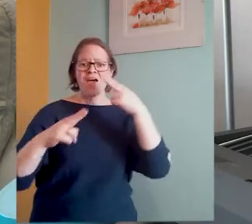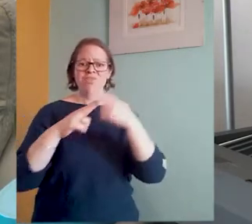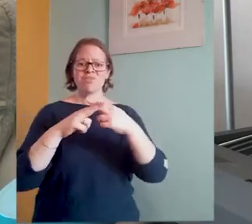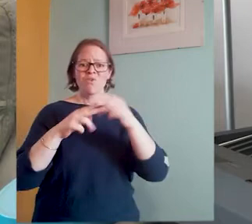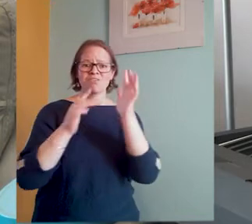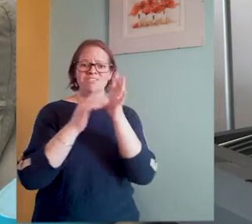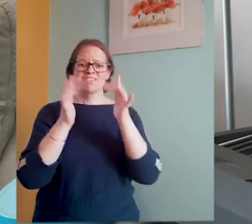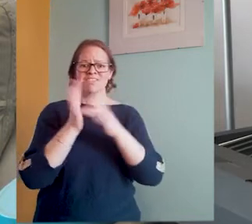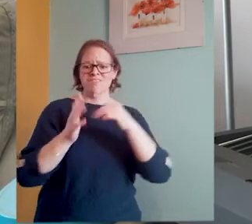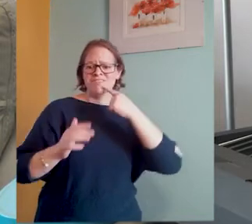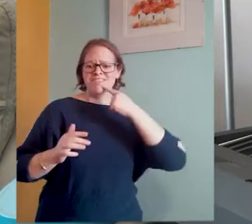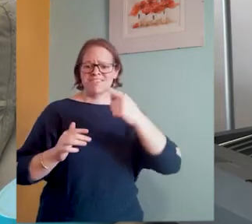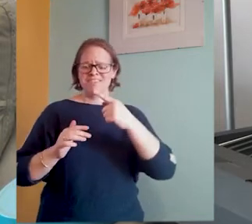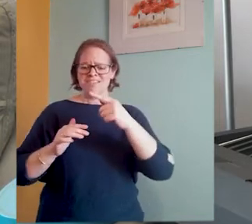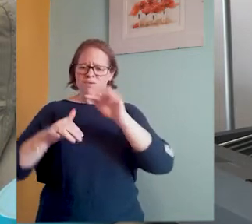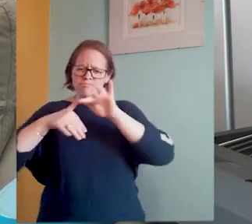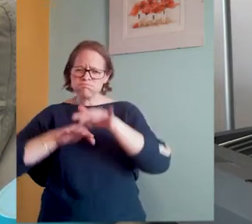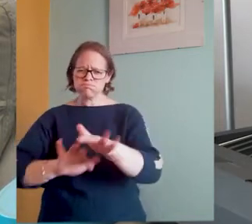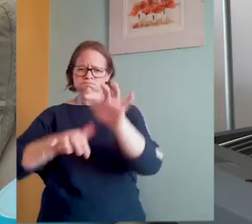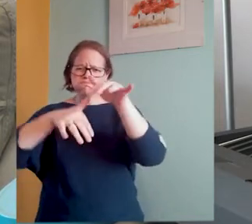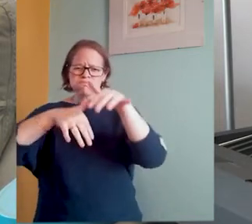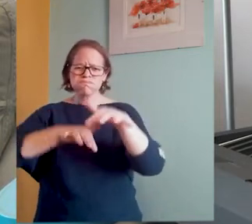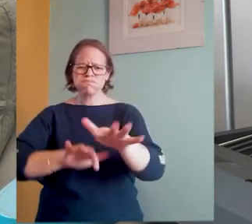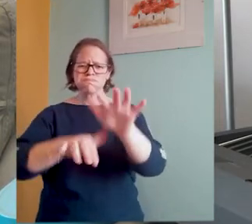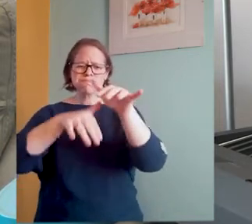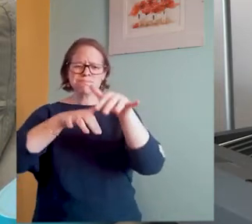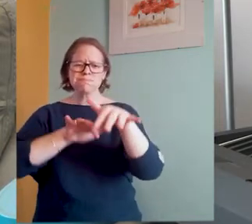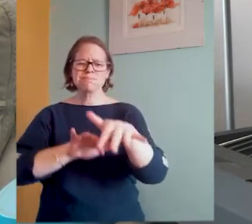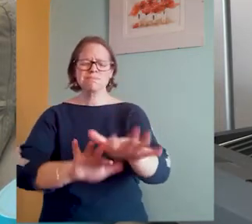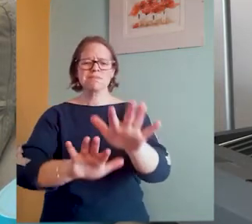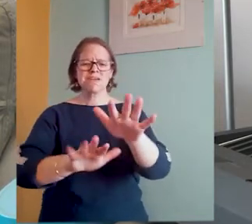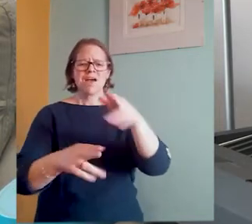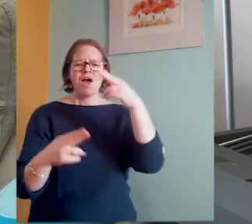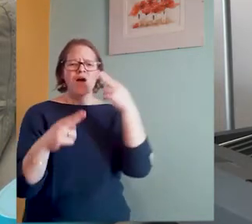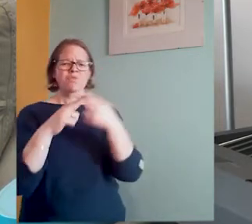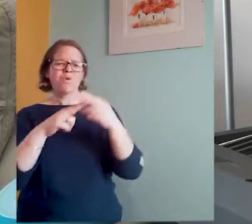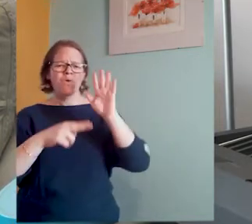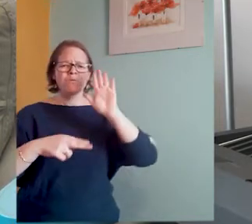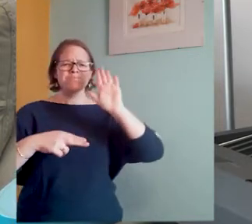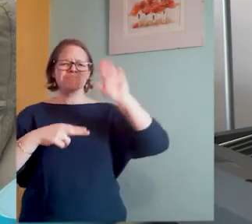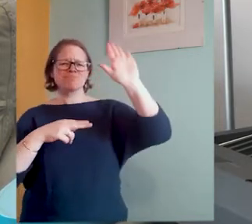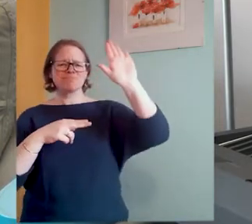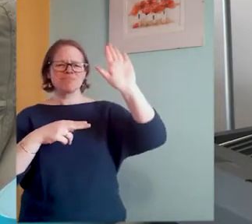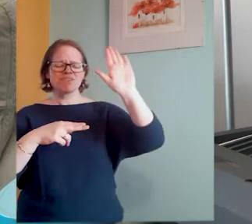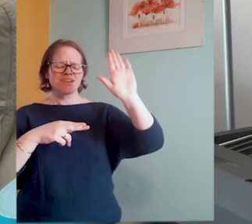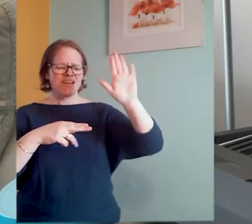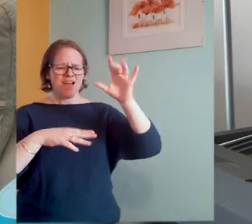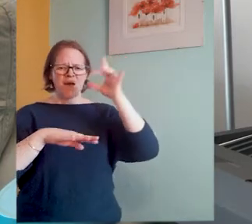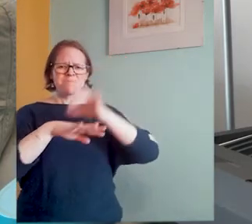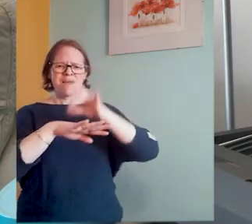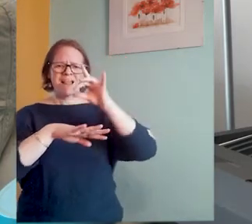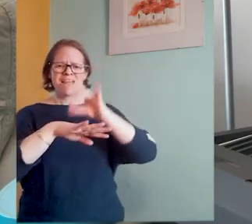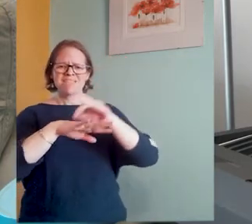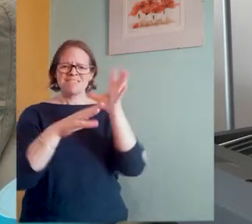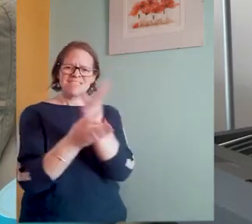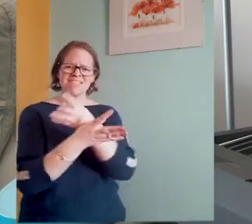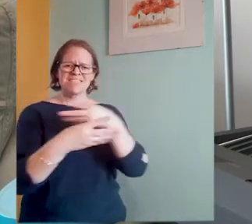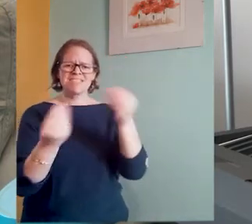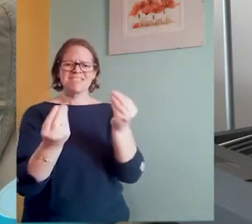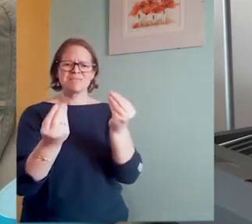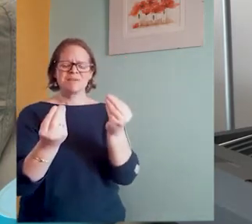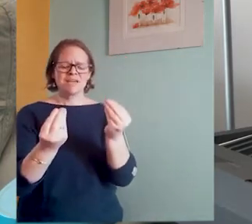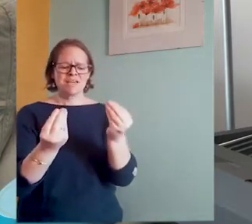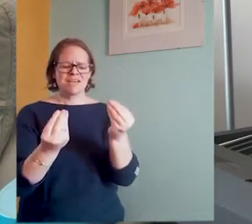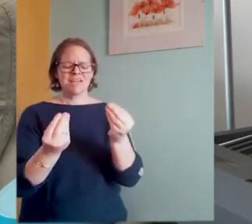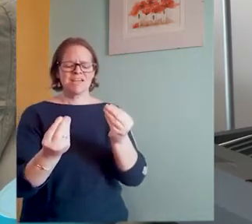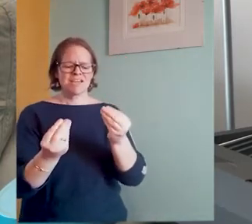À son nom, les anges s'inclinent. À son nom, la maladie disparaît. À son